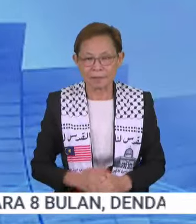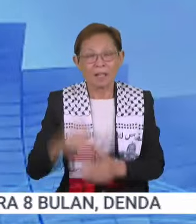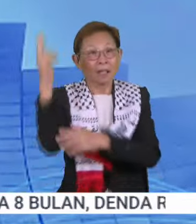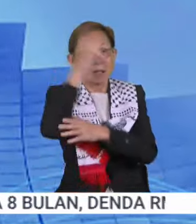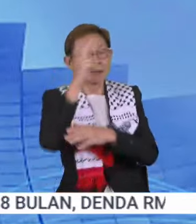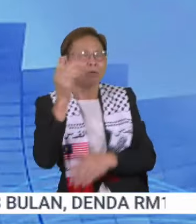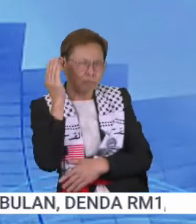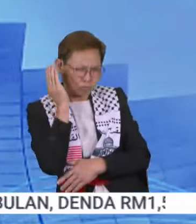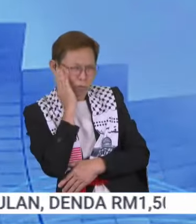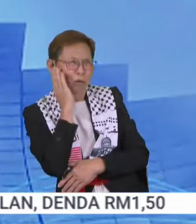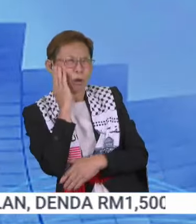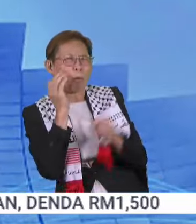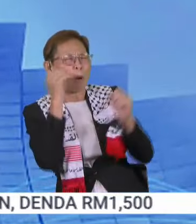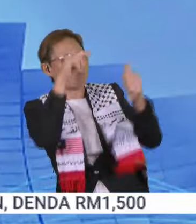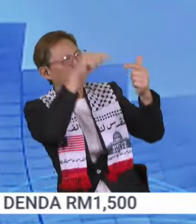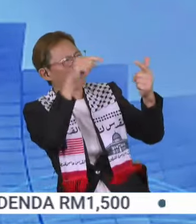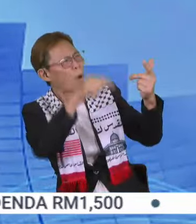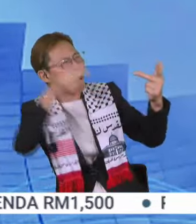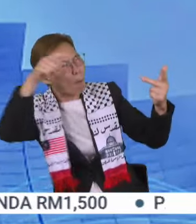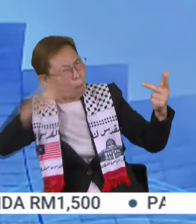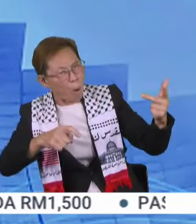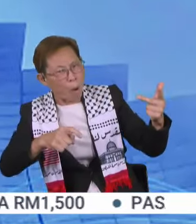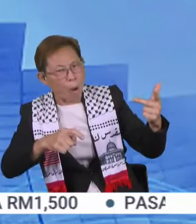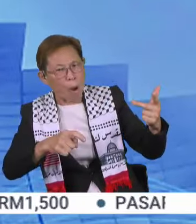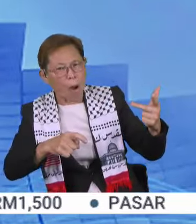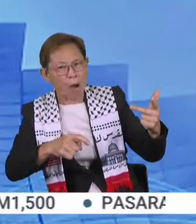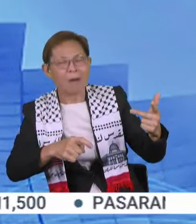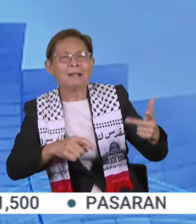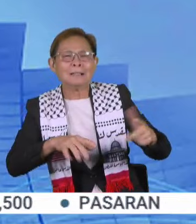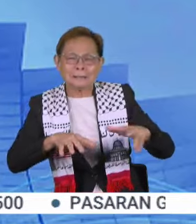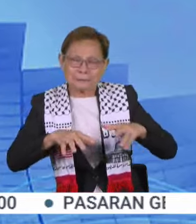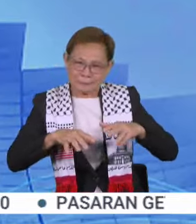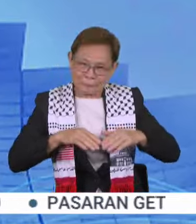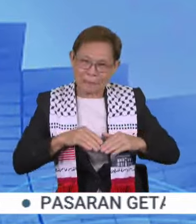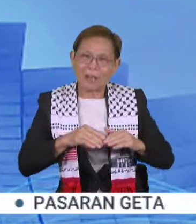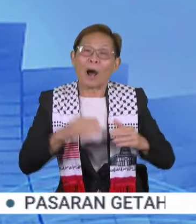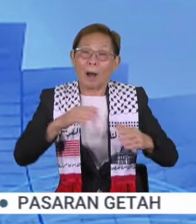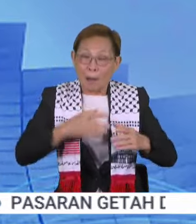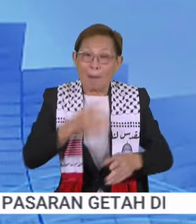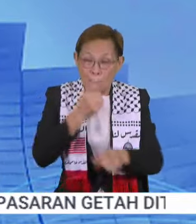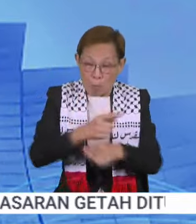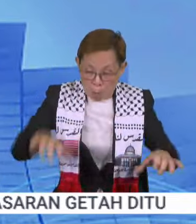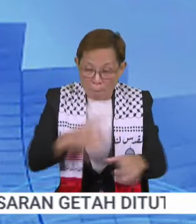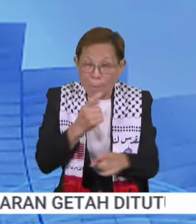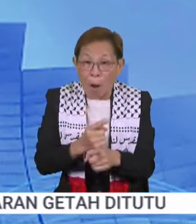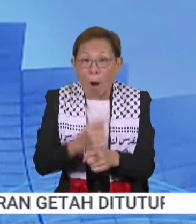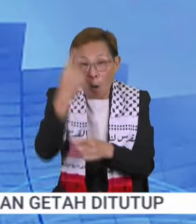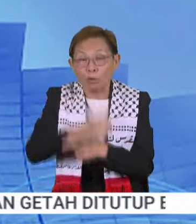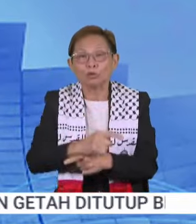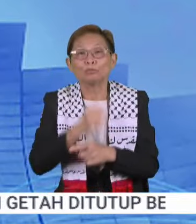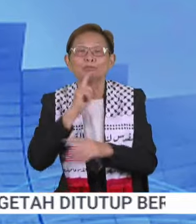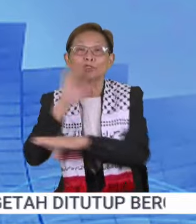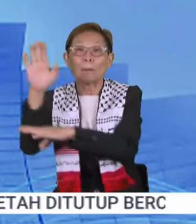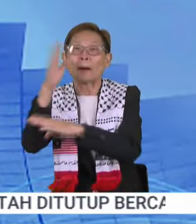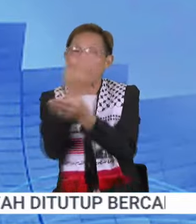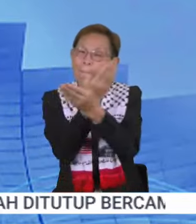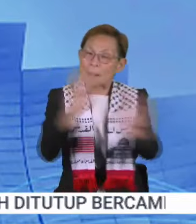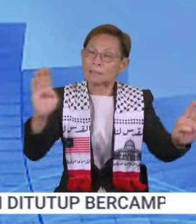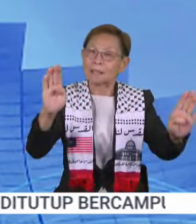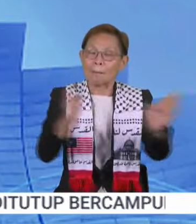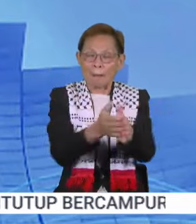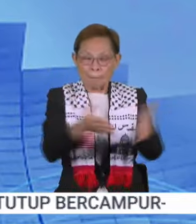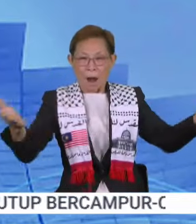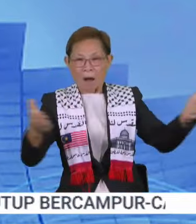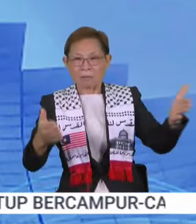kerajaan menyedari Banyak perkara yang perlu dimusahabah dalam mengimbangi usaha menjamin kebebasan media dan melawan